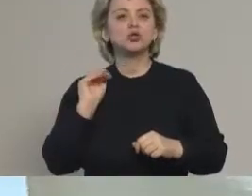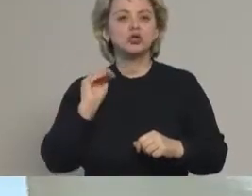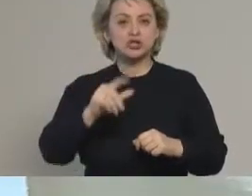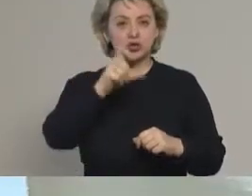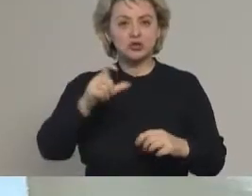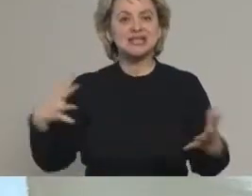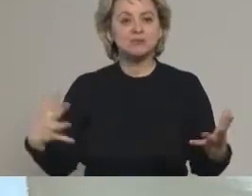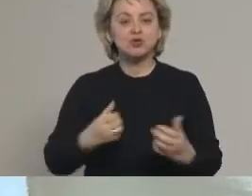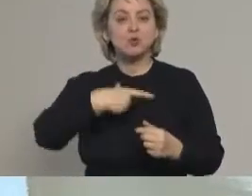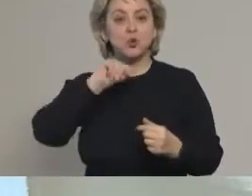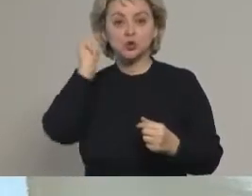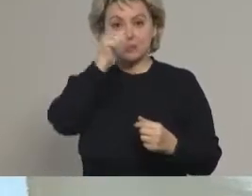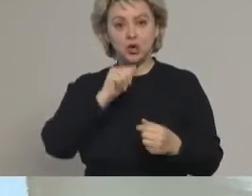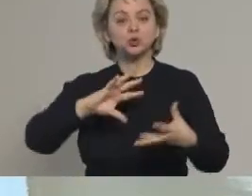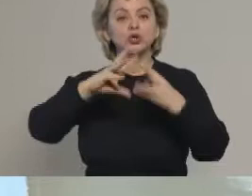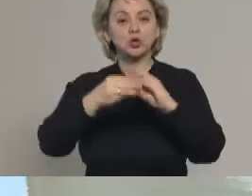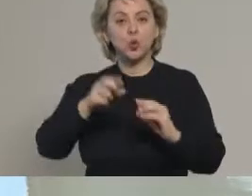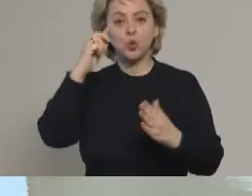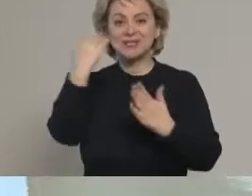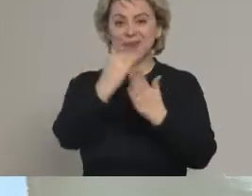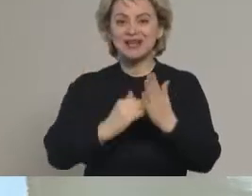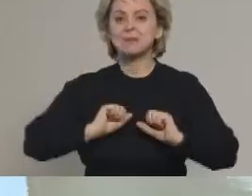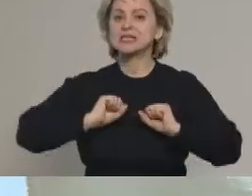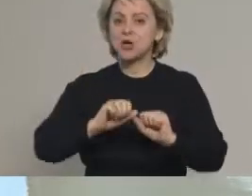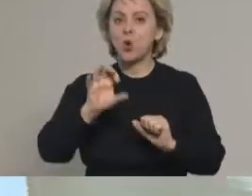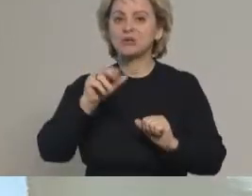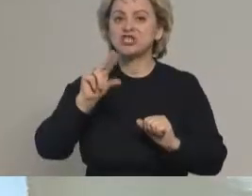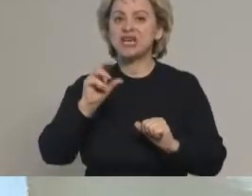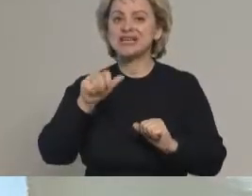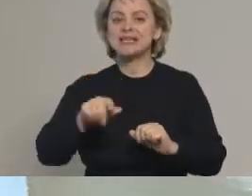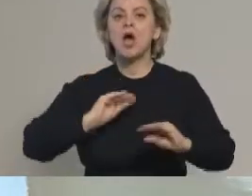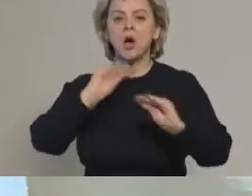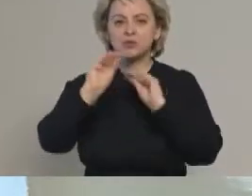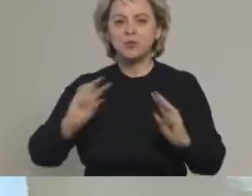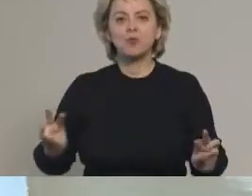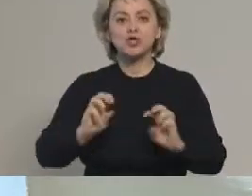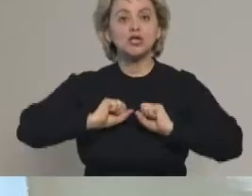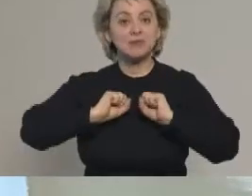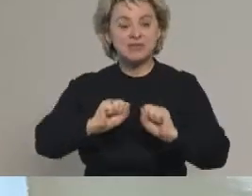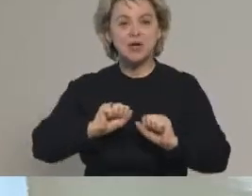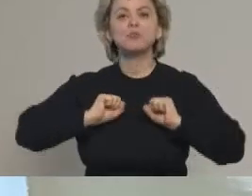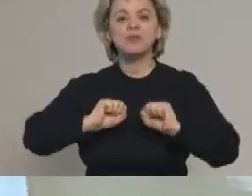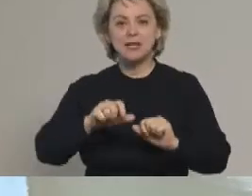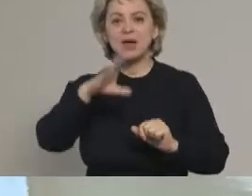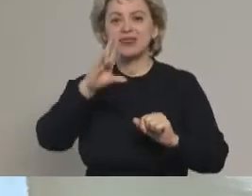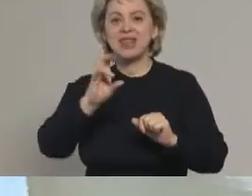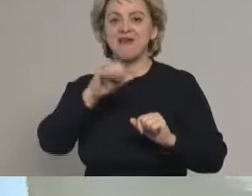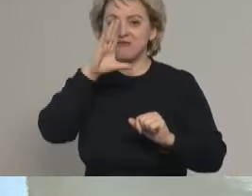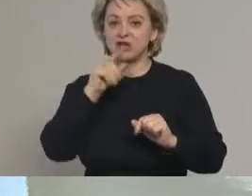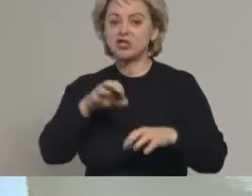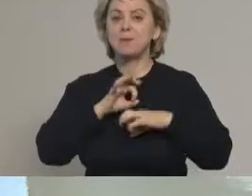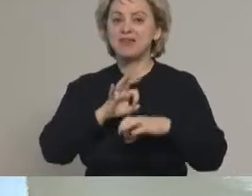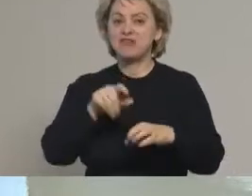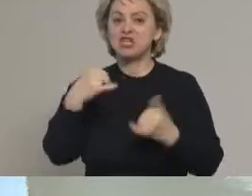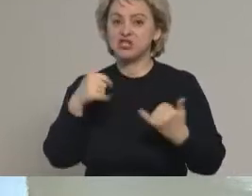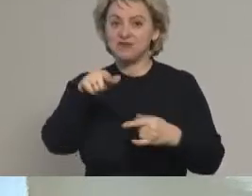2500 человек спасено в прошлом году. Итоги госпрограммы «Защита от ЧС. Обеспечение пожарной безопасности и безопасности на воде» подвели